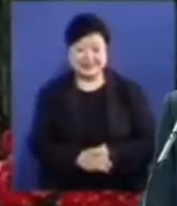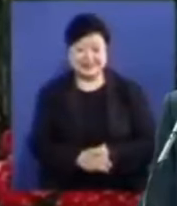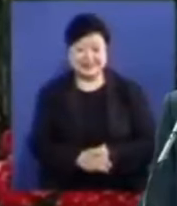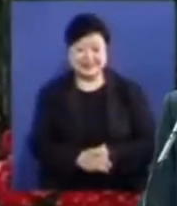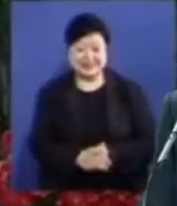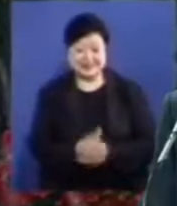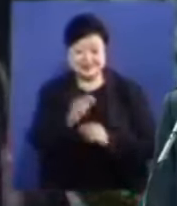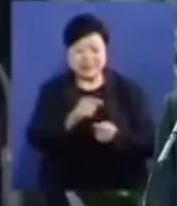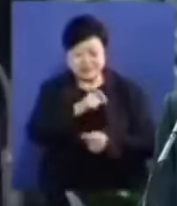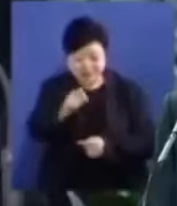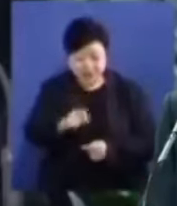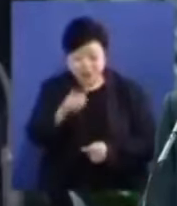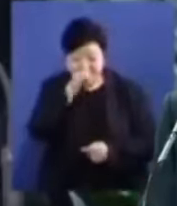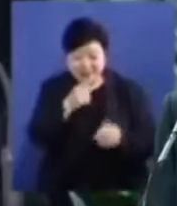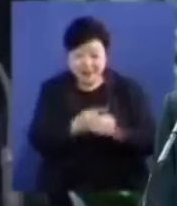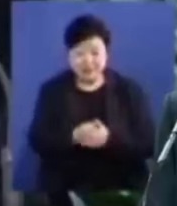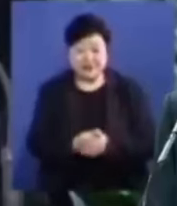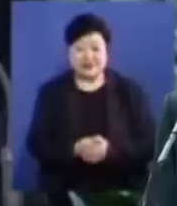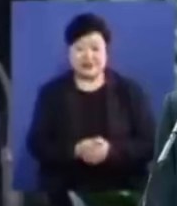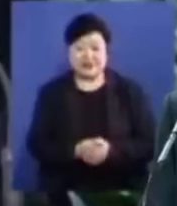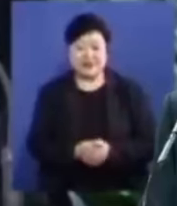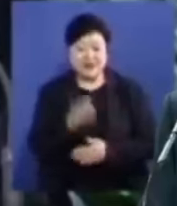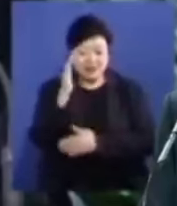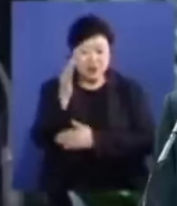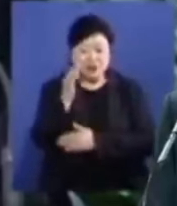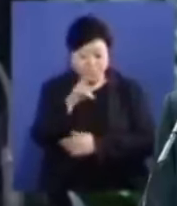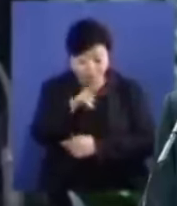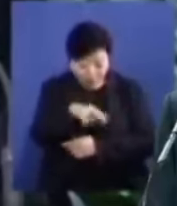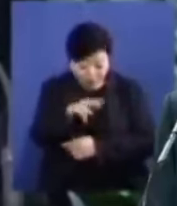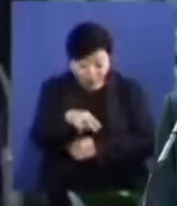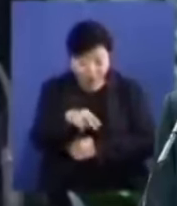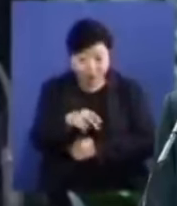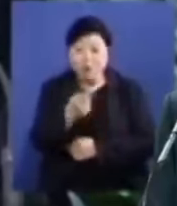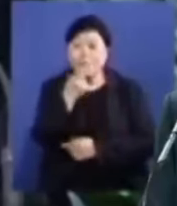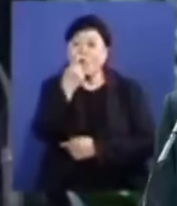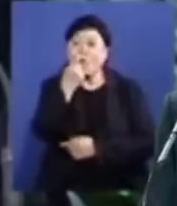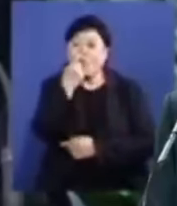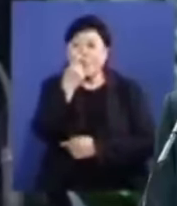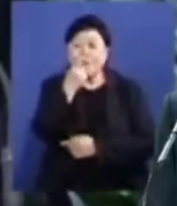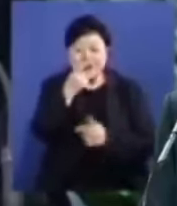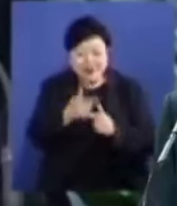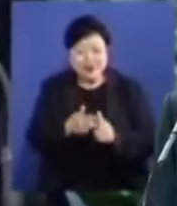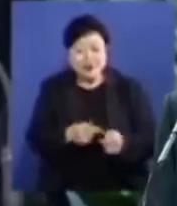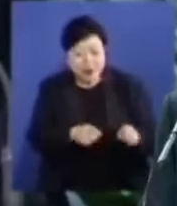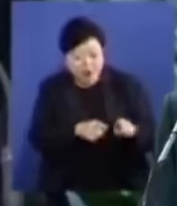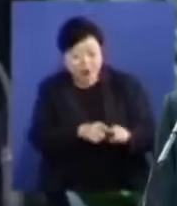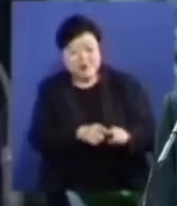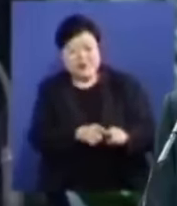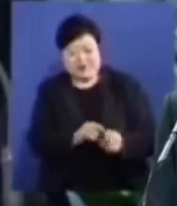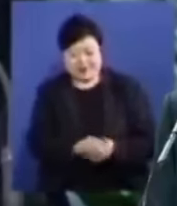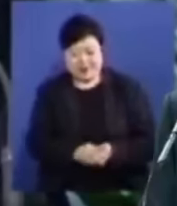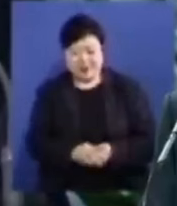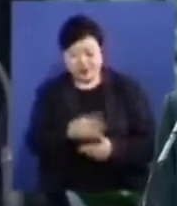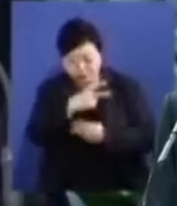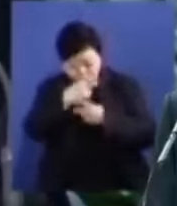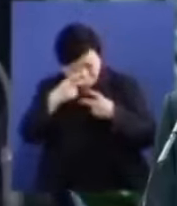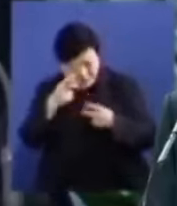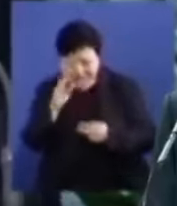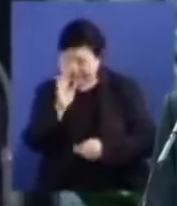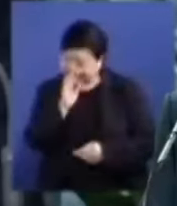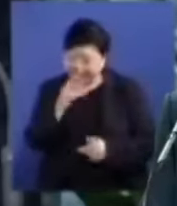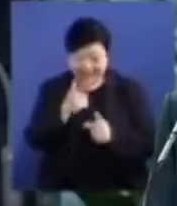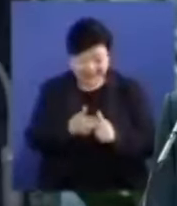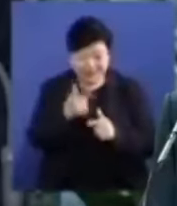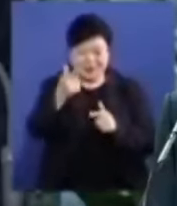성경에 기록해 놓았기 때문에 오늘날 우리가 그 성경을 읽고 교훈을 받고, 아, 예수님이 나와 같이 계시지만은 주무시면 안 되겠구나.